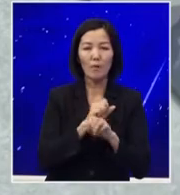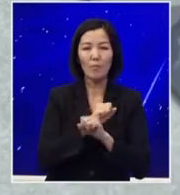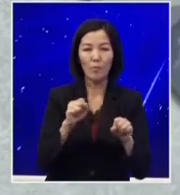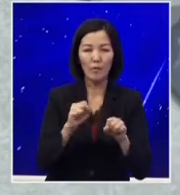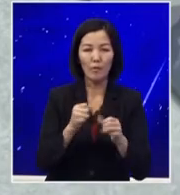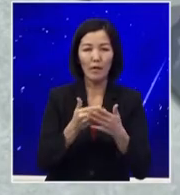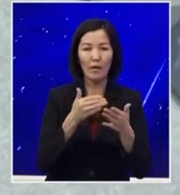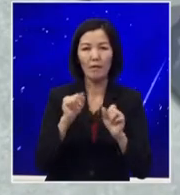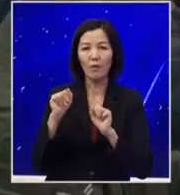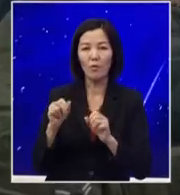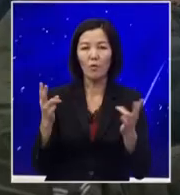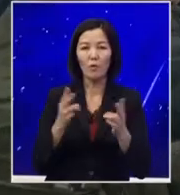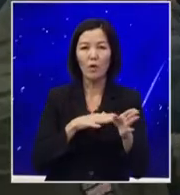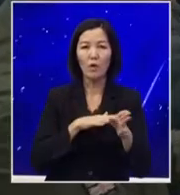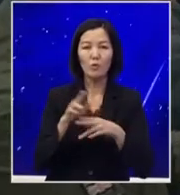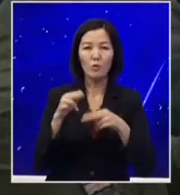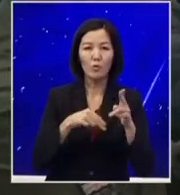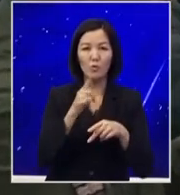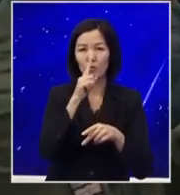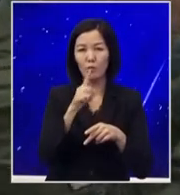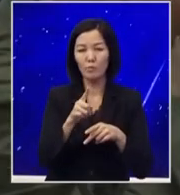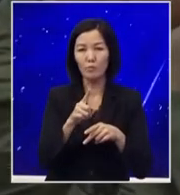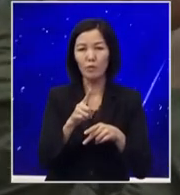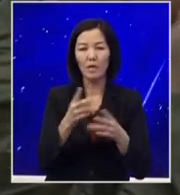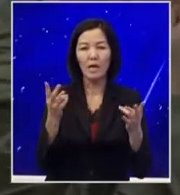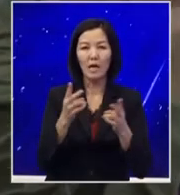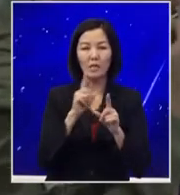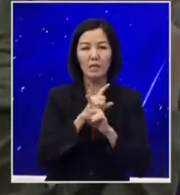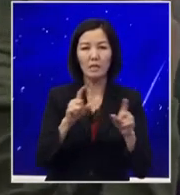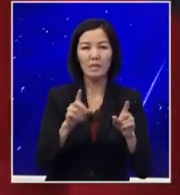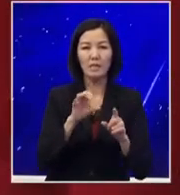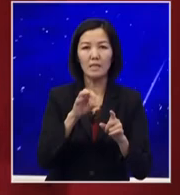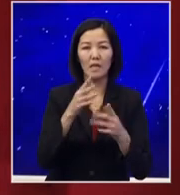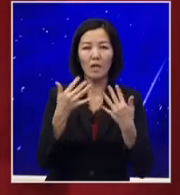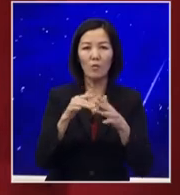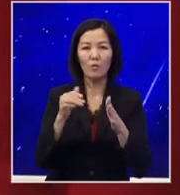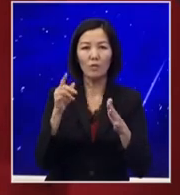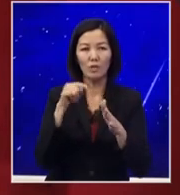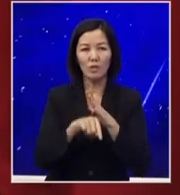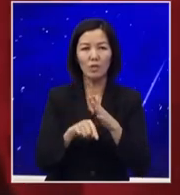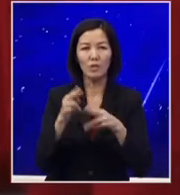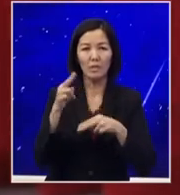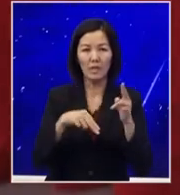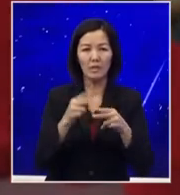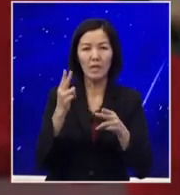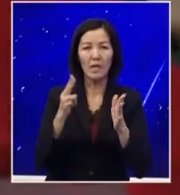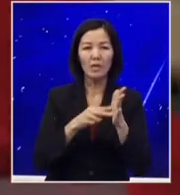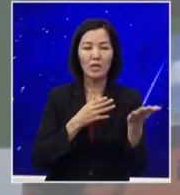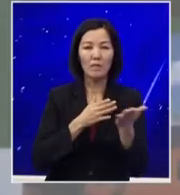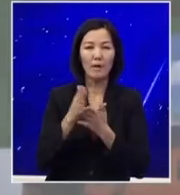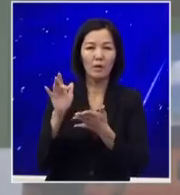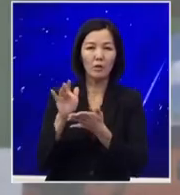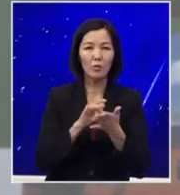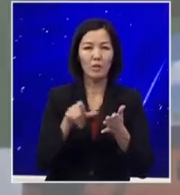шатқал ішінде бірде-бір күрделі құрылыс салынбайды. Қажетті нысандар тек Саты ауылынан бой көтеретін болады. Әрі жеті бағыттағы туристік